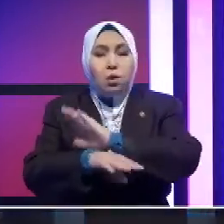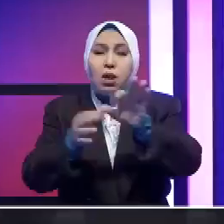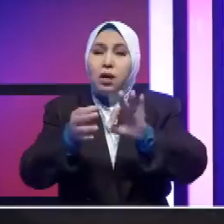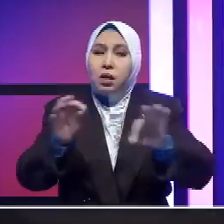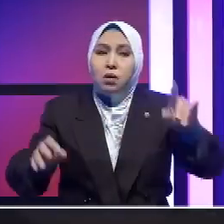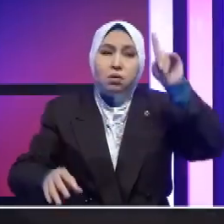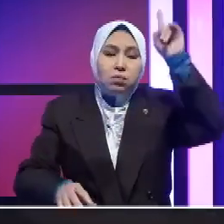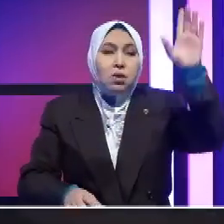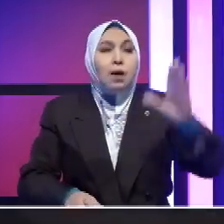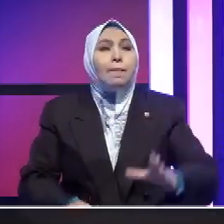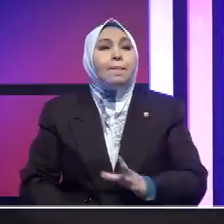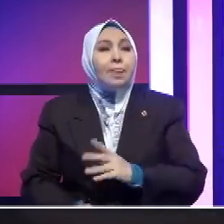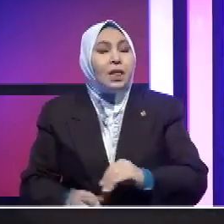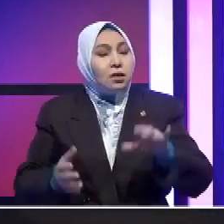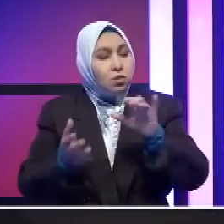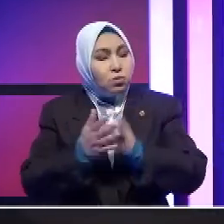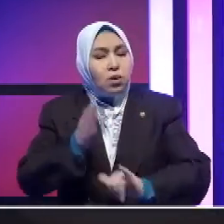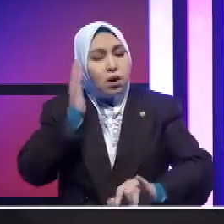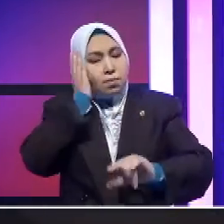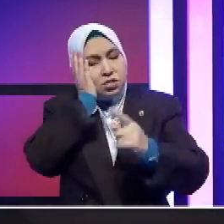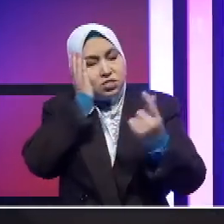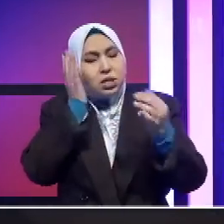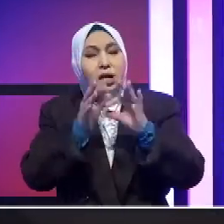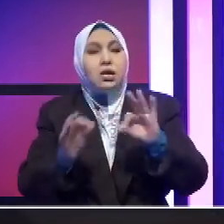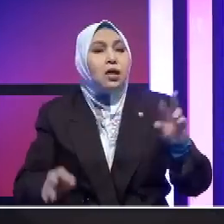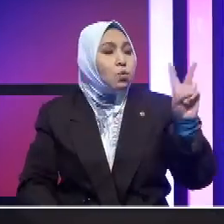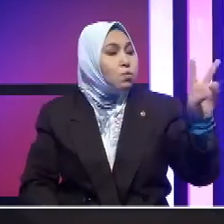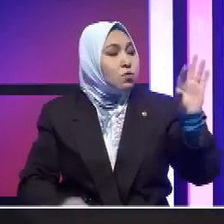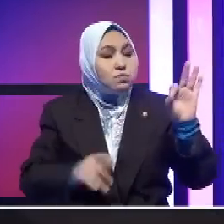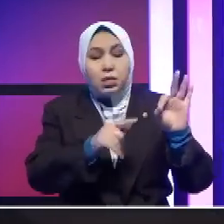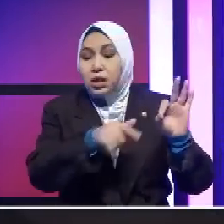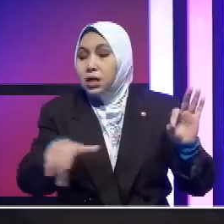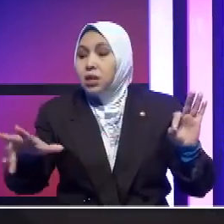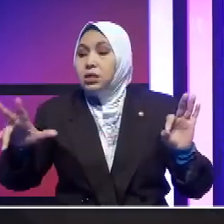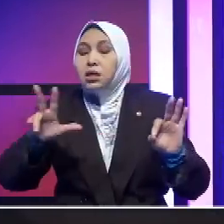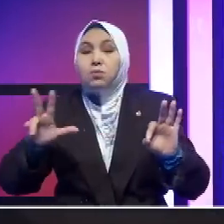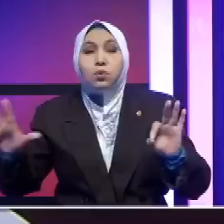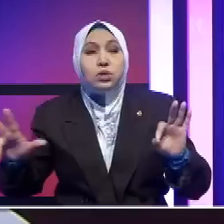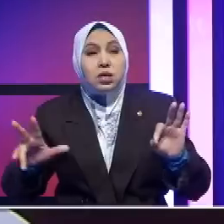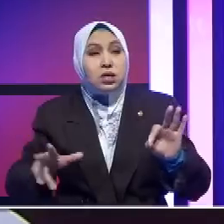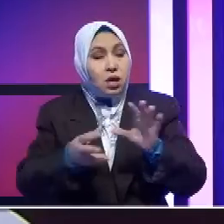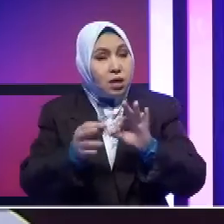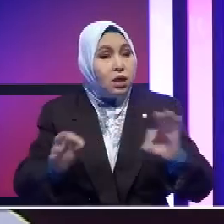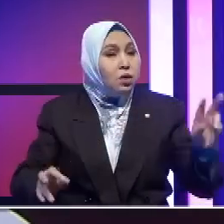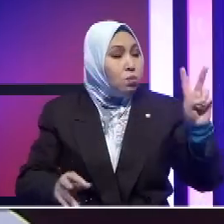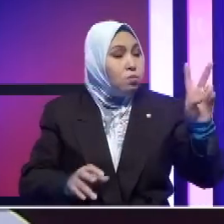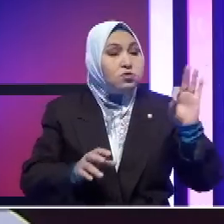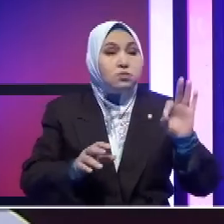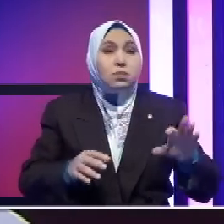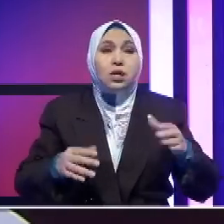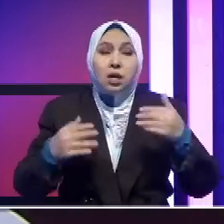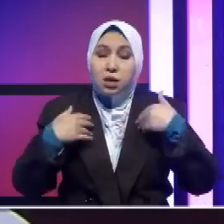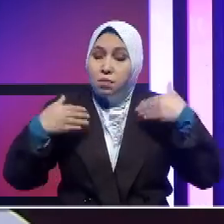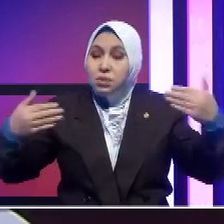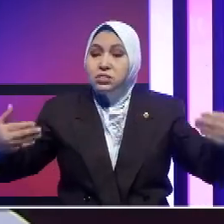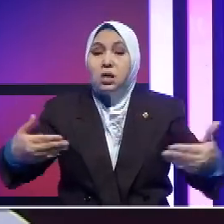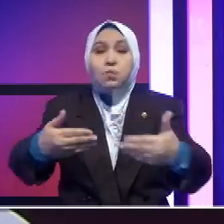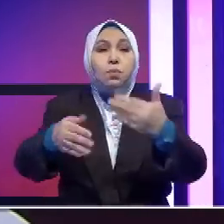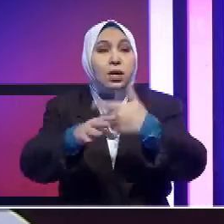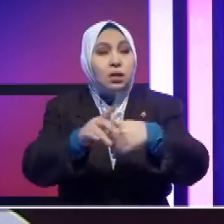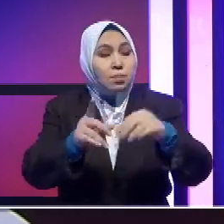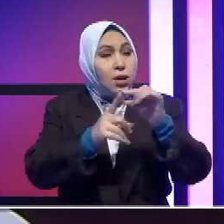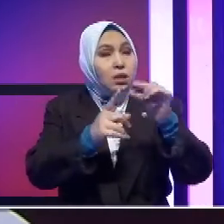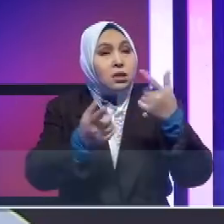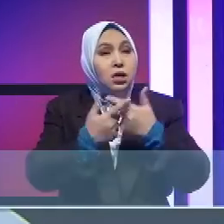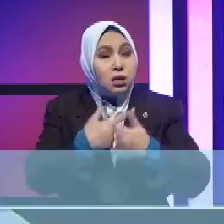azim. Surah Al-Azim, itulah bacaan daripada ayat 29 hingga 33. Ya, ayat 29 ini menyambung kepada perkataan